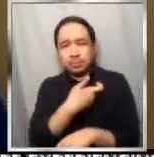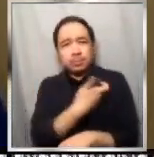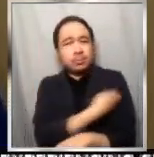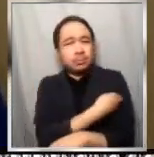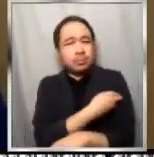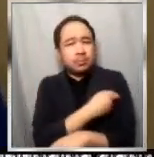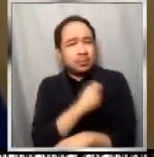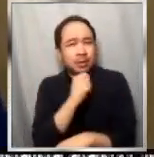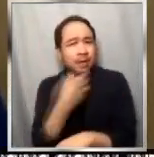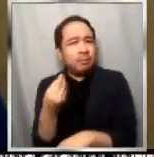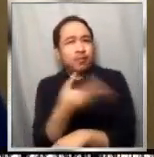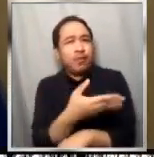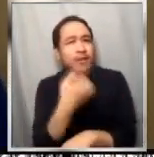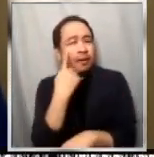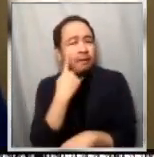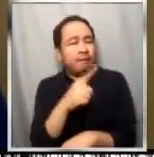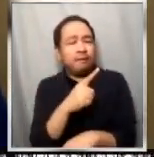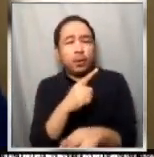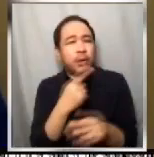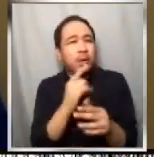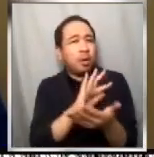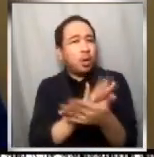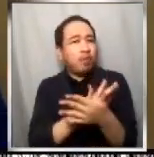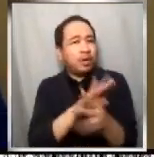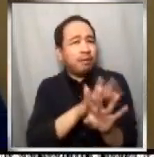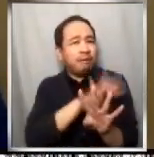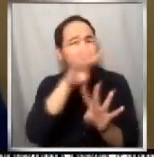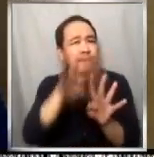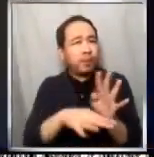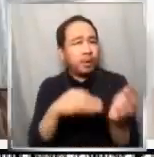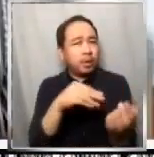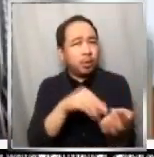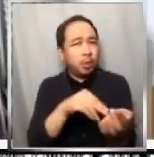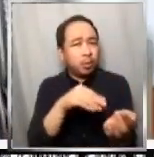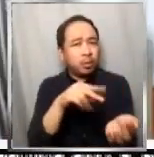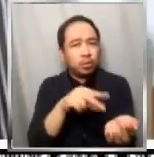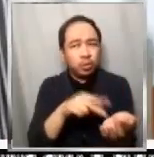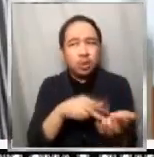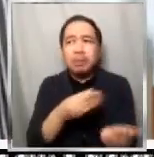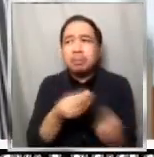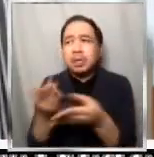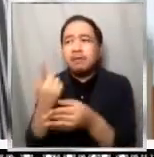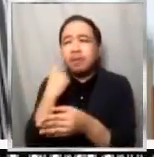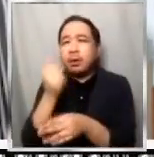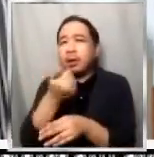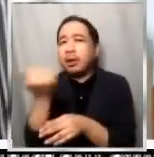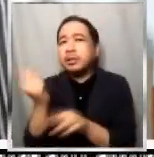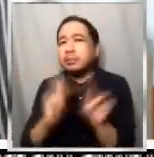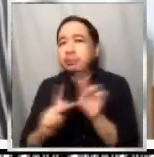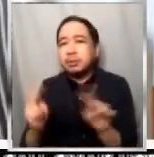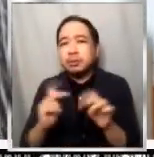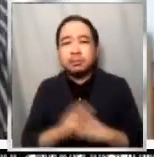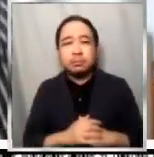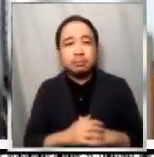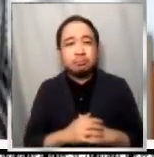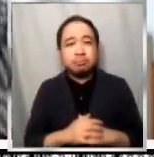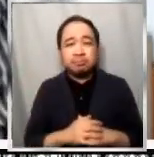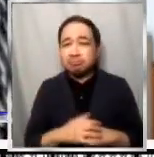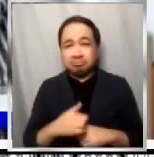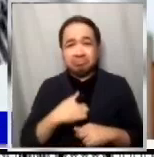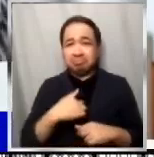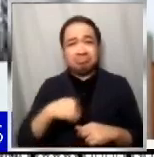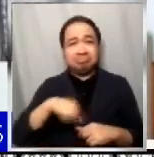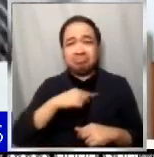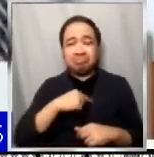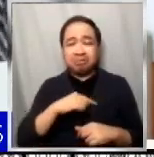mga COVID frontliners ay mapupunta naman sa iba. Wala namang problema kung kami yung bibigyan noon. Ang worry ko lang,